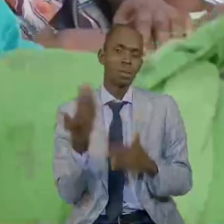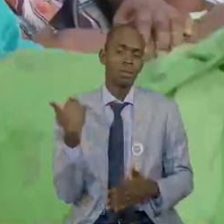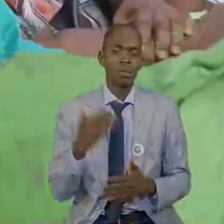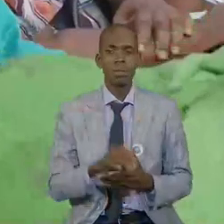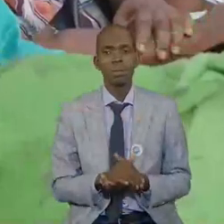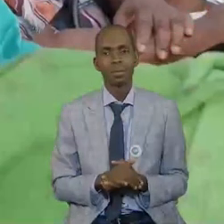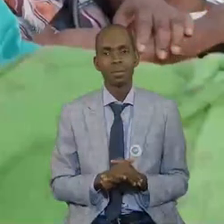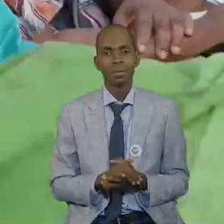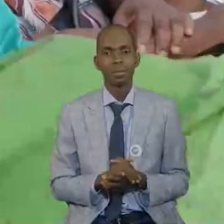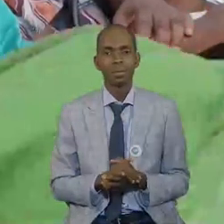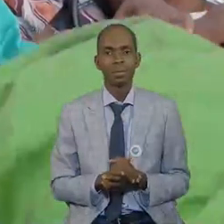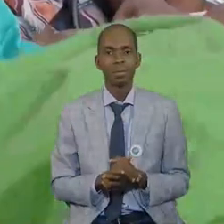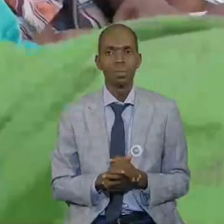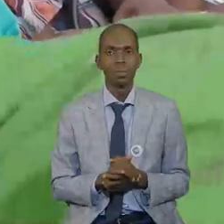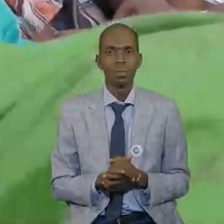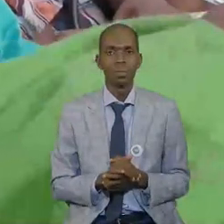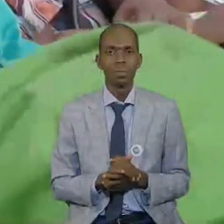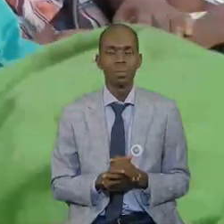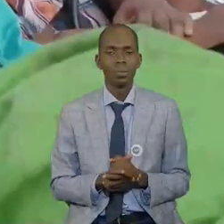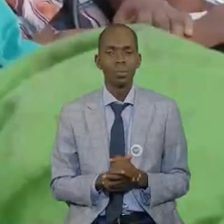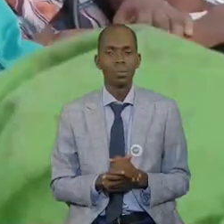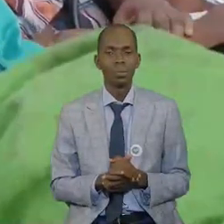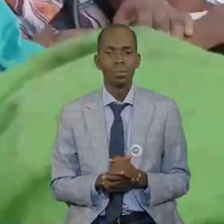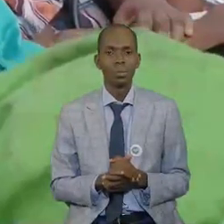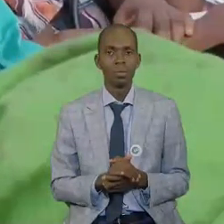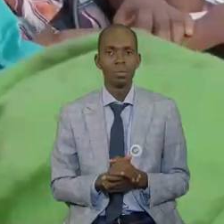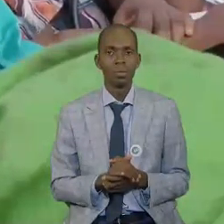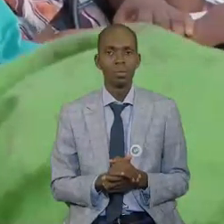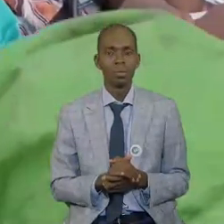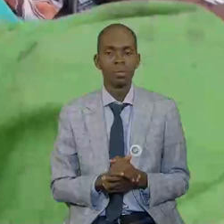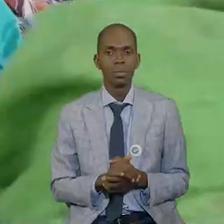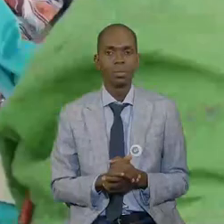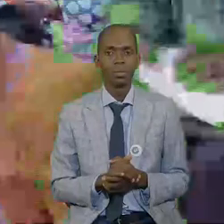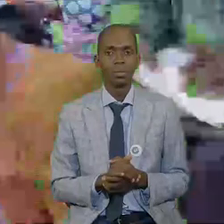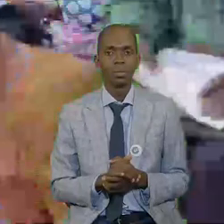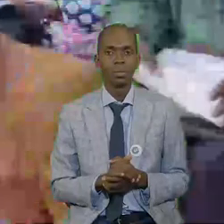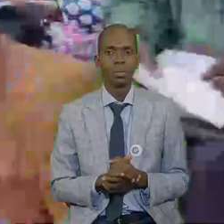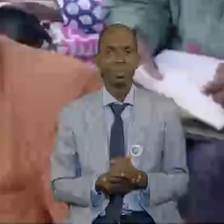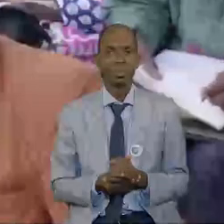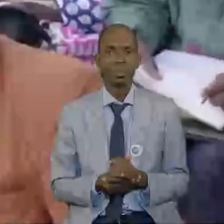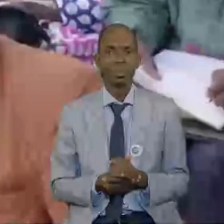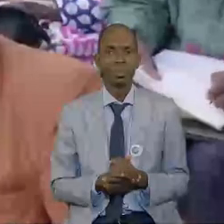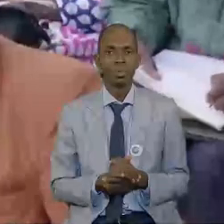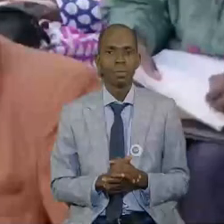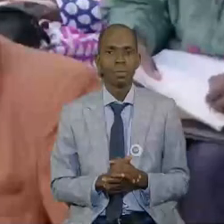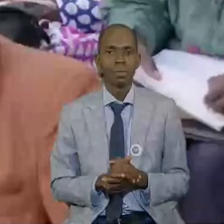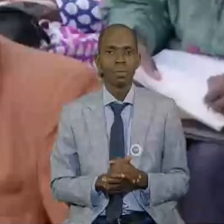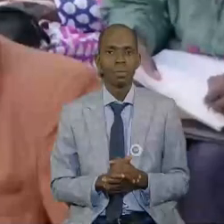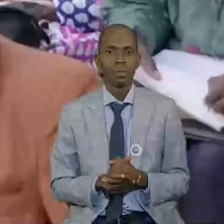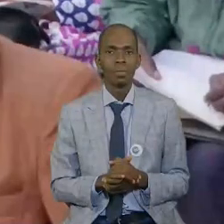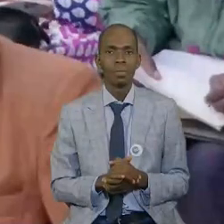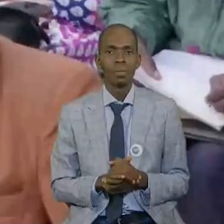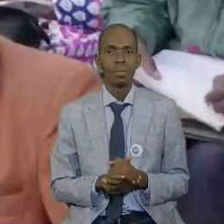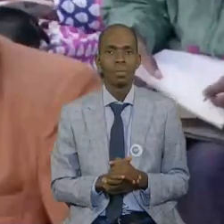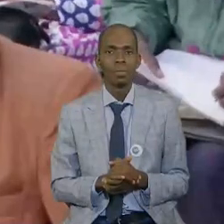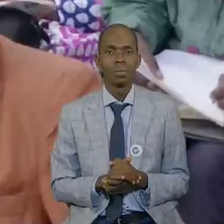et nous parlons, nous disons je suis fini, je suis confus, je suis malheureux, je suis malchanceux. Pendant une heure, 10 heures de temps, nous parlons de